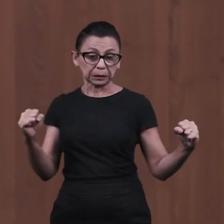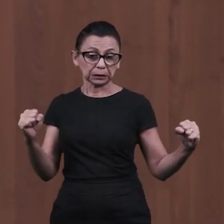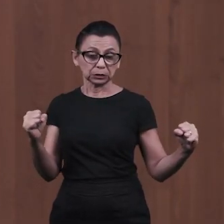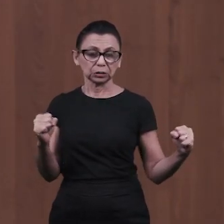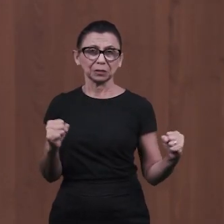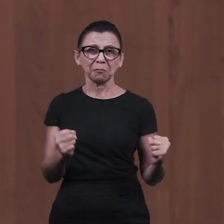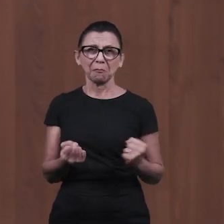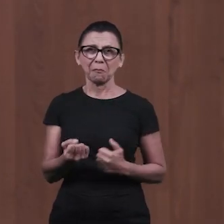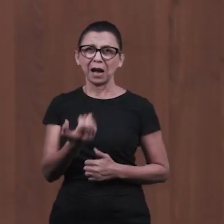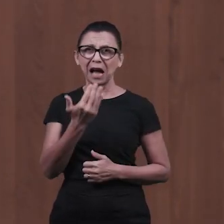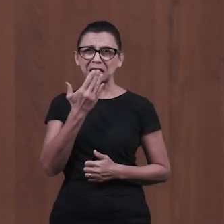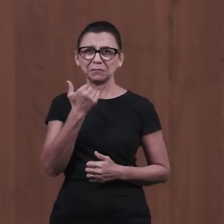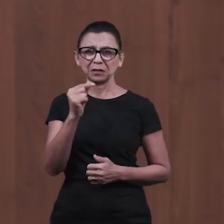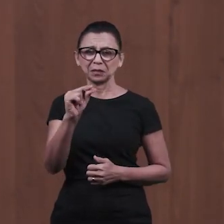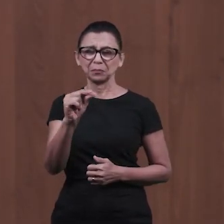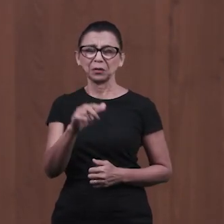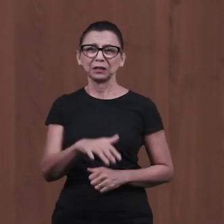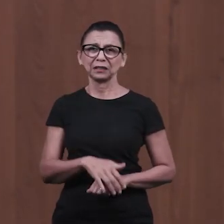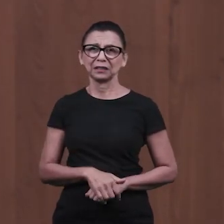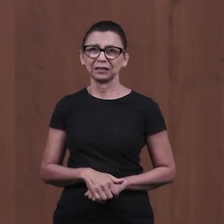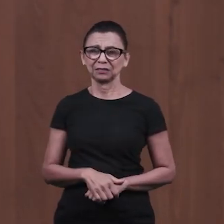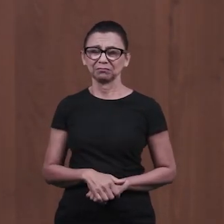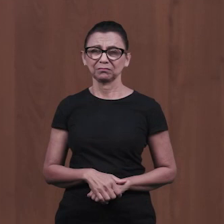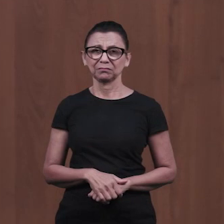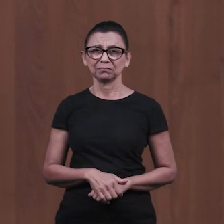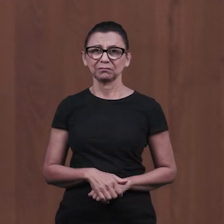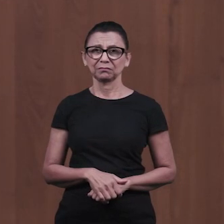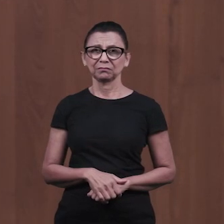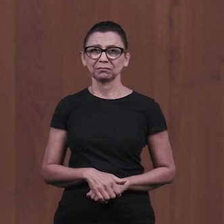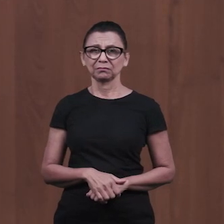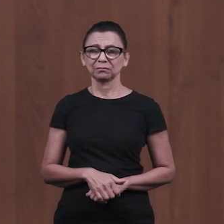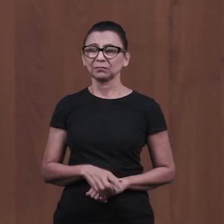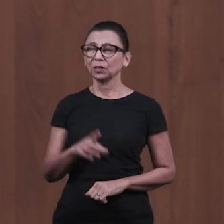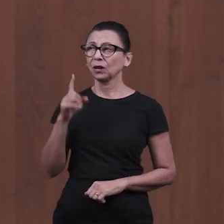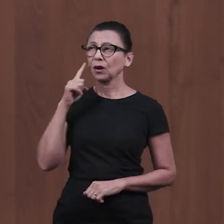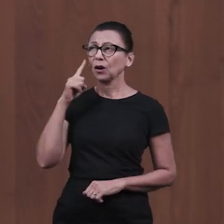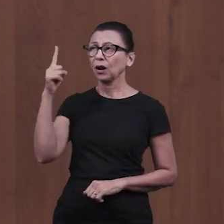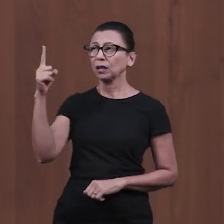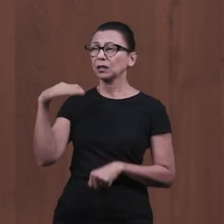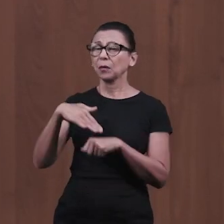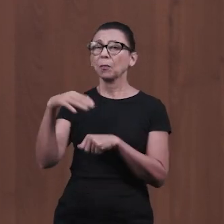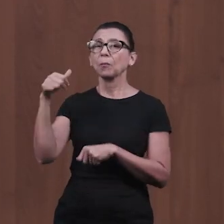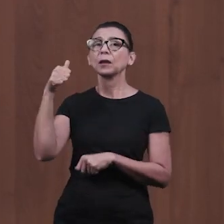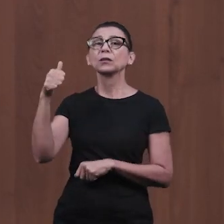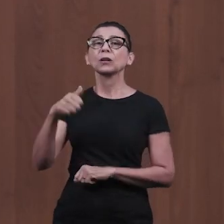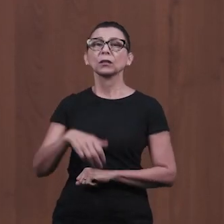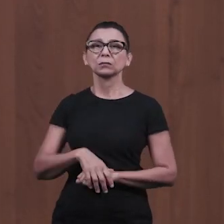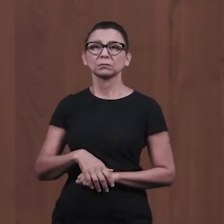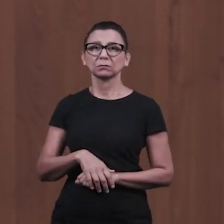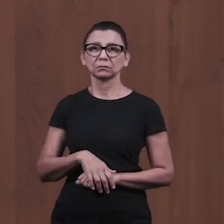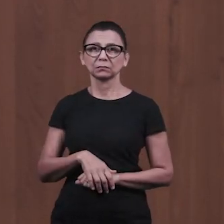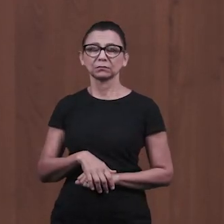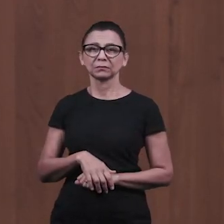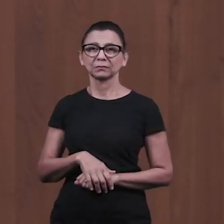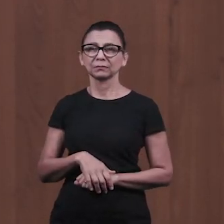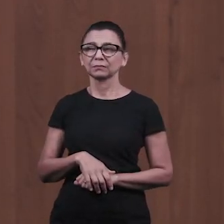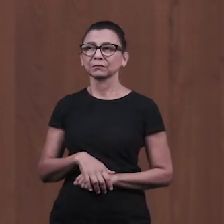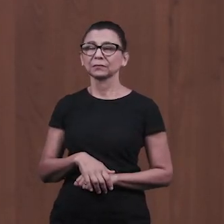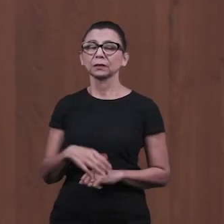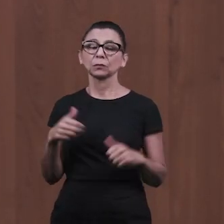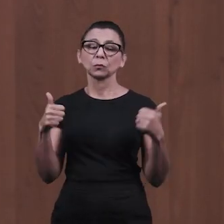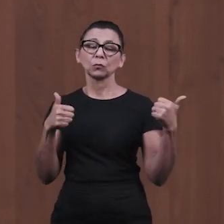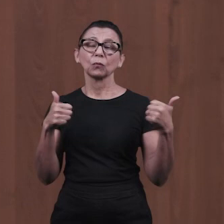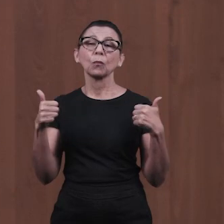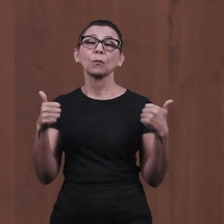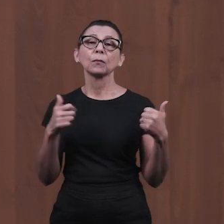le même aliment que le pain sans ferment. Donc, c'est quoi le meilleur? Le pain avec ferment ou le pain sans ferment? Regardez le pain sans